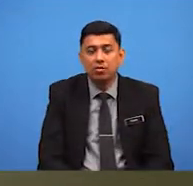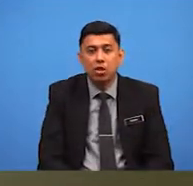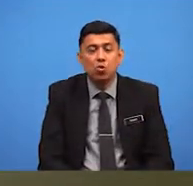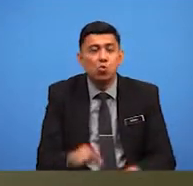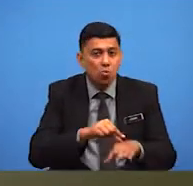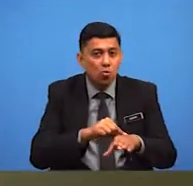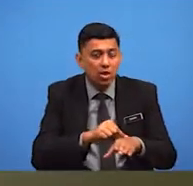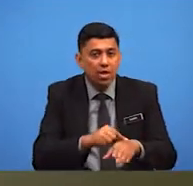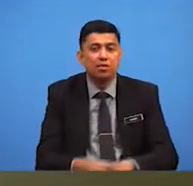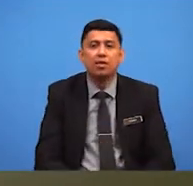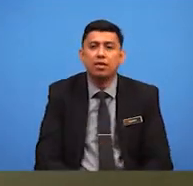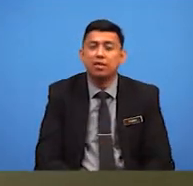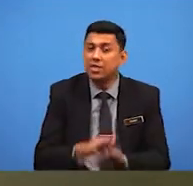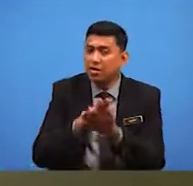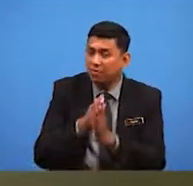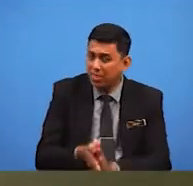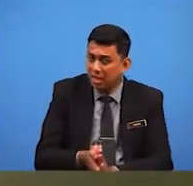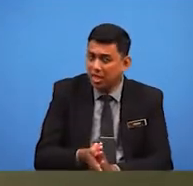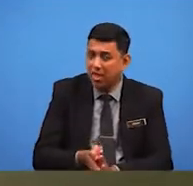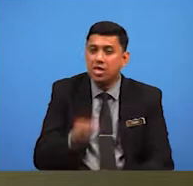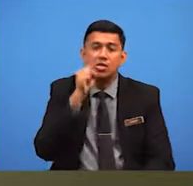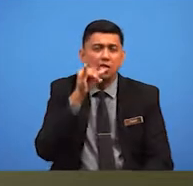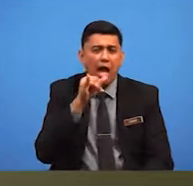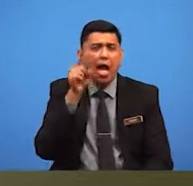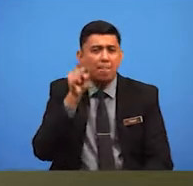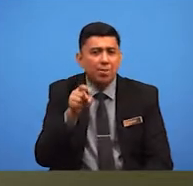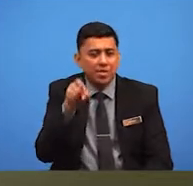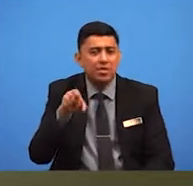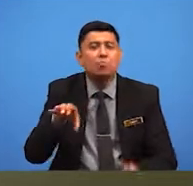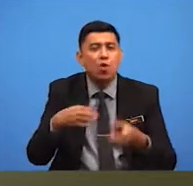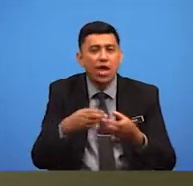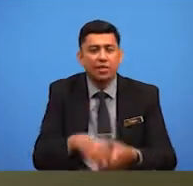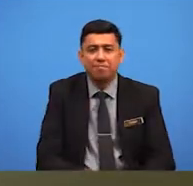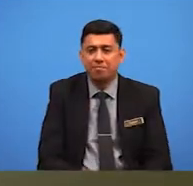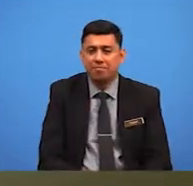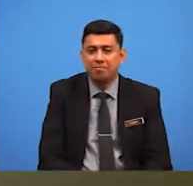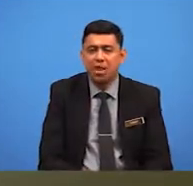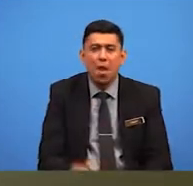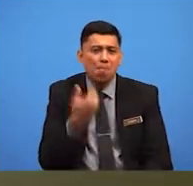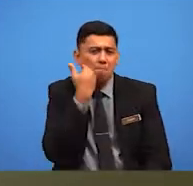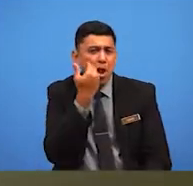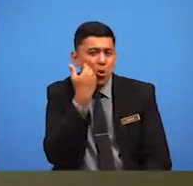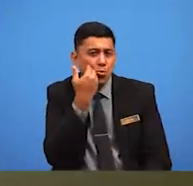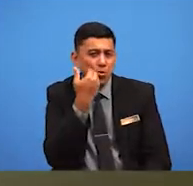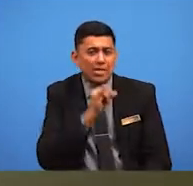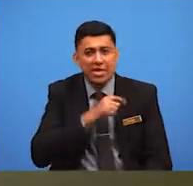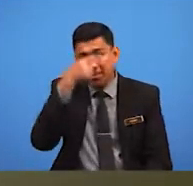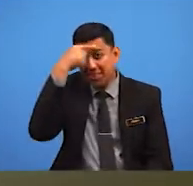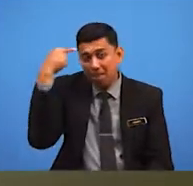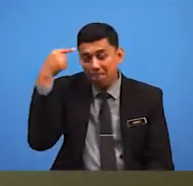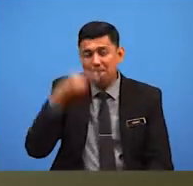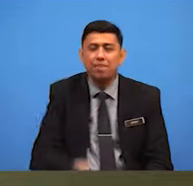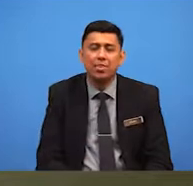menggelapkan kulit muka. Jadi Syafa, apa yang patut saya buat sekarang? Saya malu wajah saya hitam.